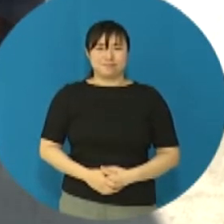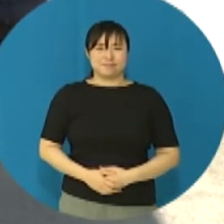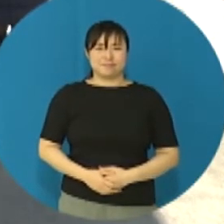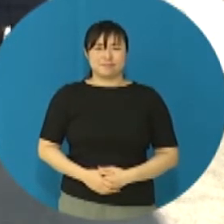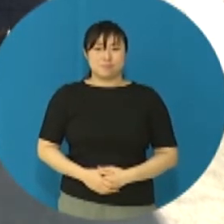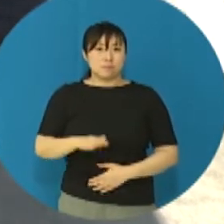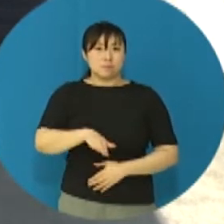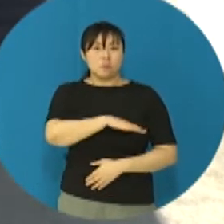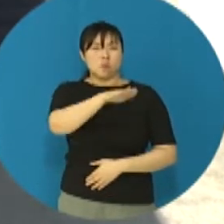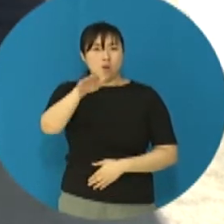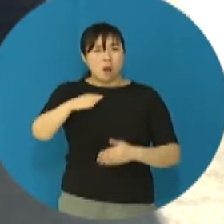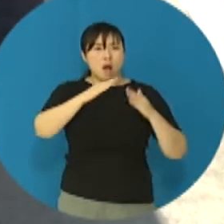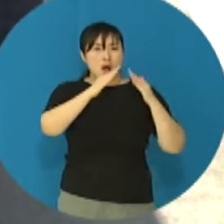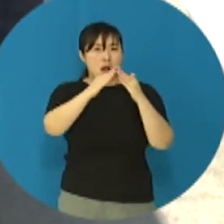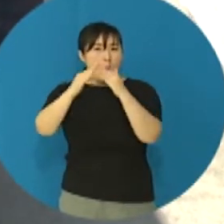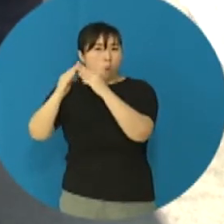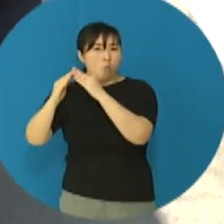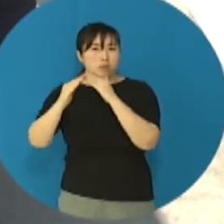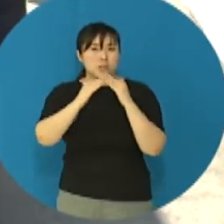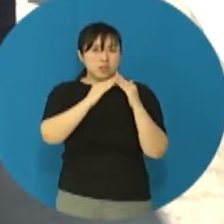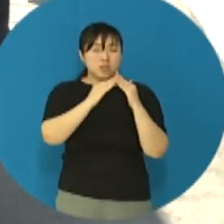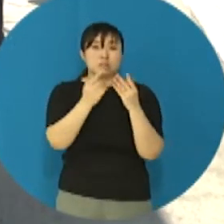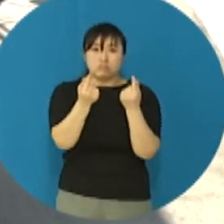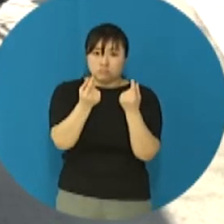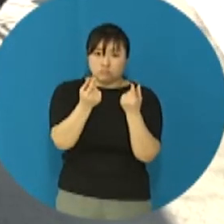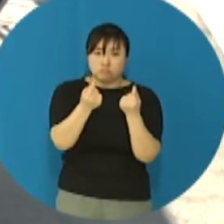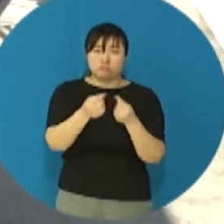この辺は住宅街ですよね。